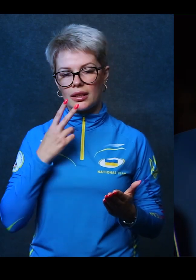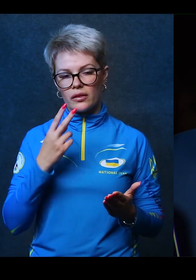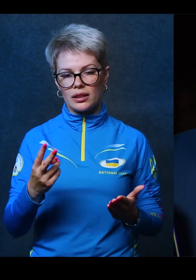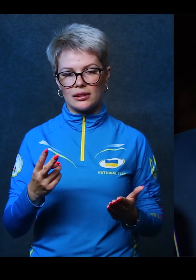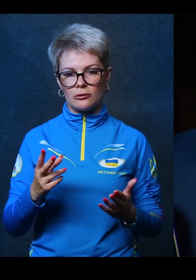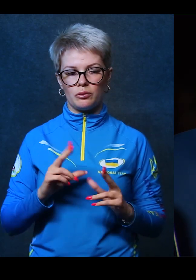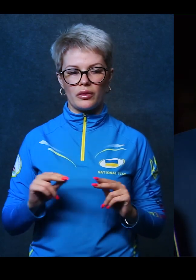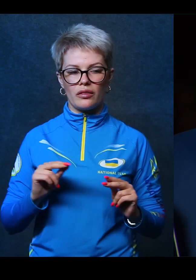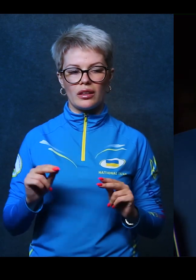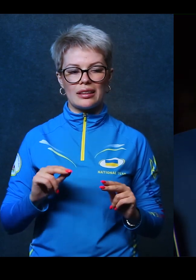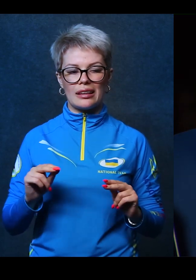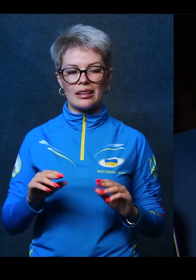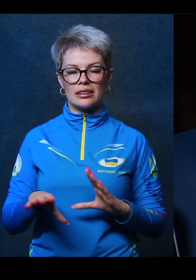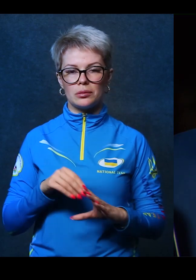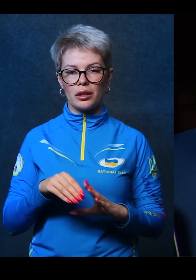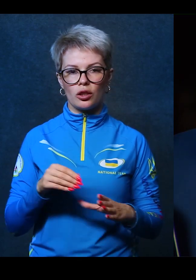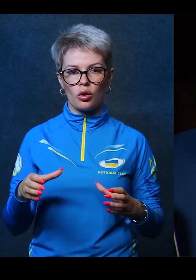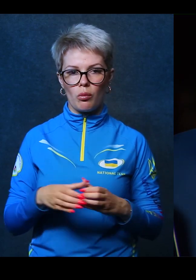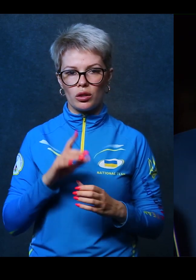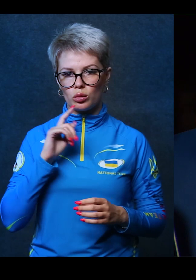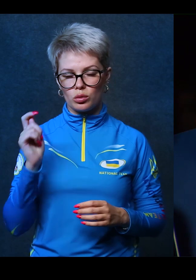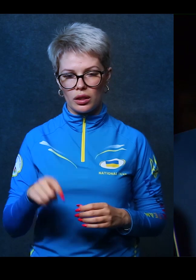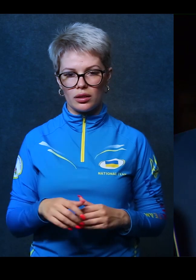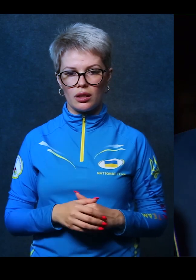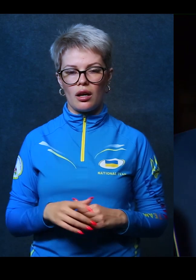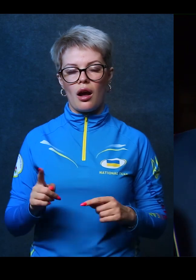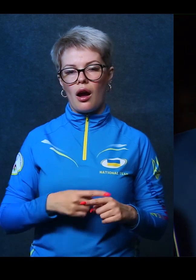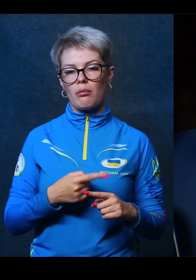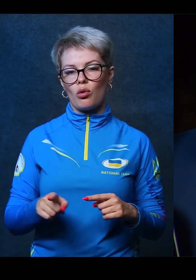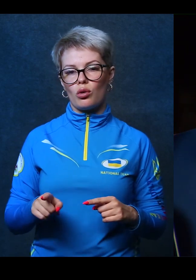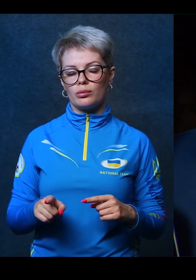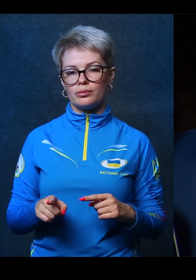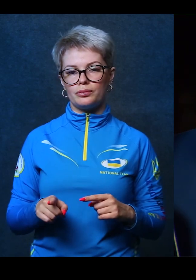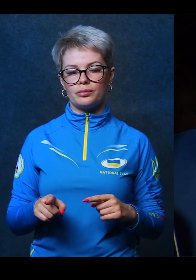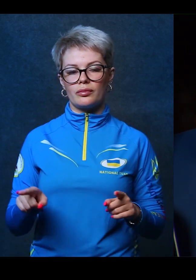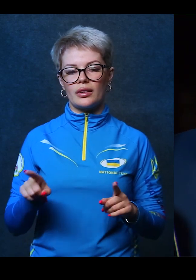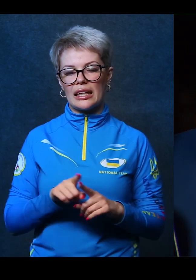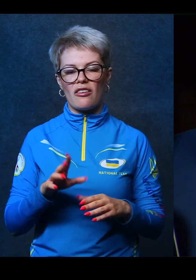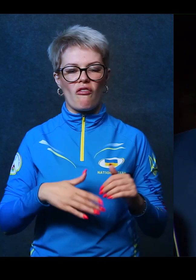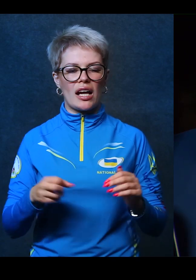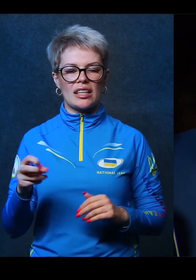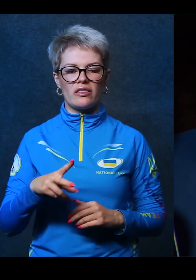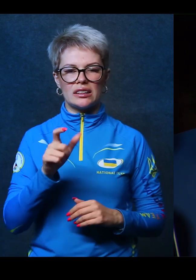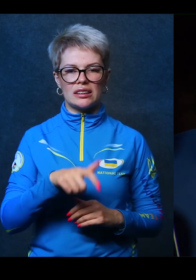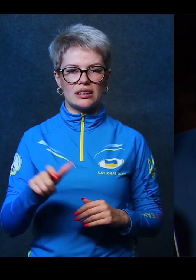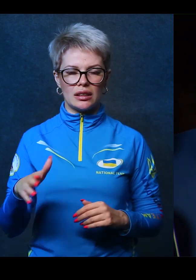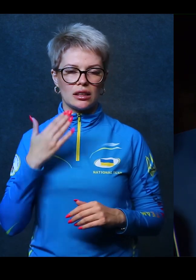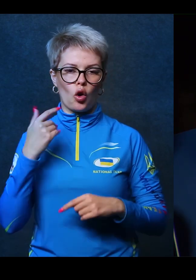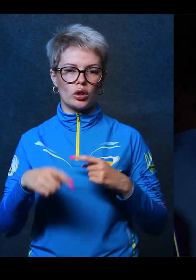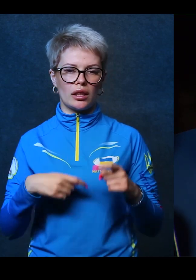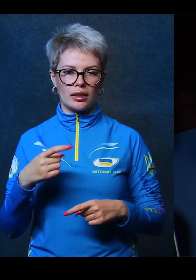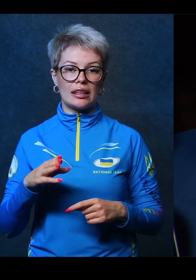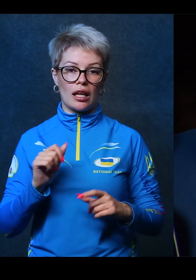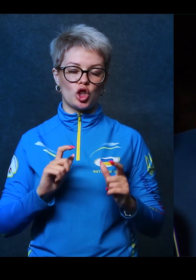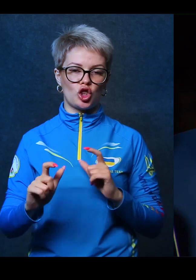дивилися, тренери збірних команд, збірної команди України, або такі вже фахівці, скажімо так, з легкої атлетики